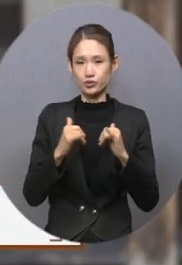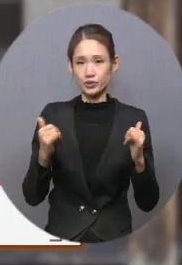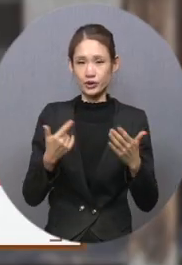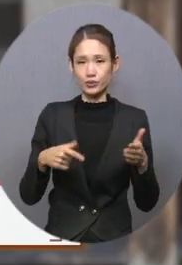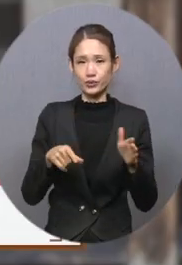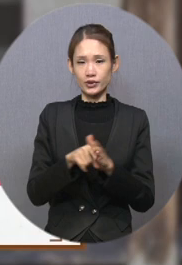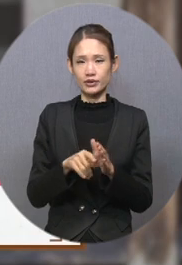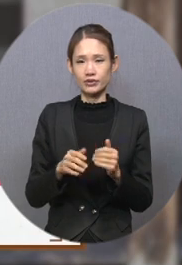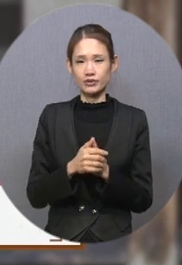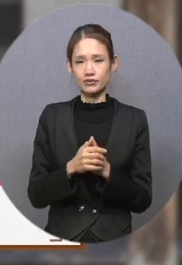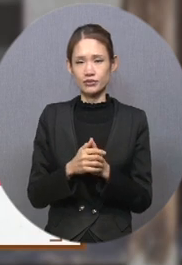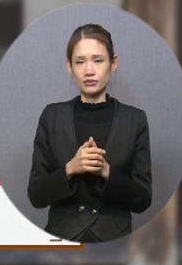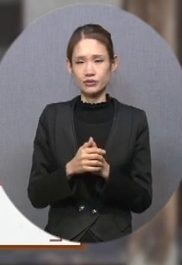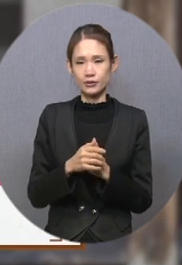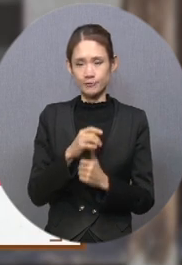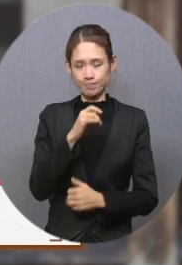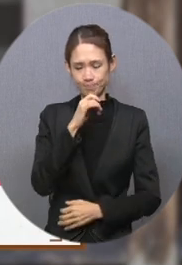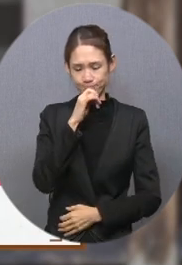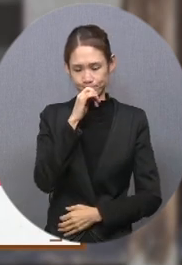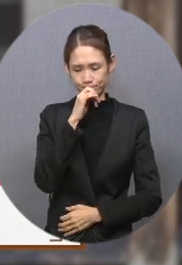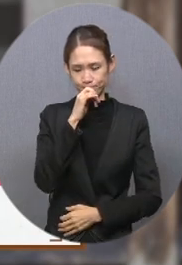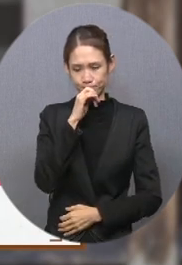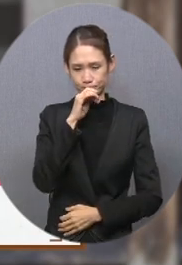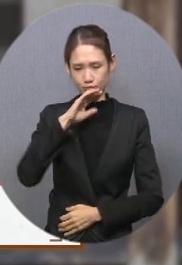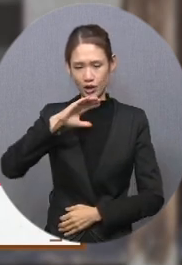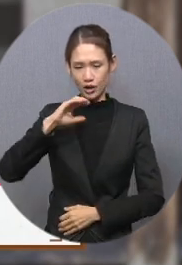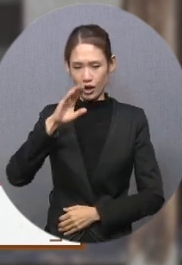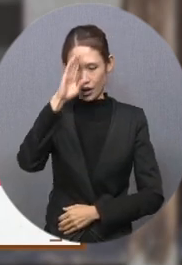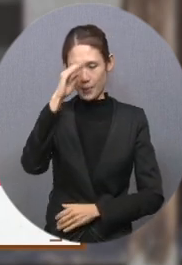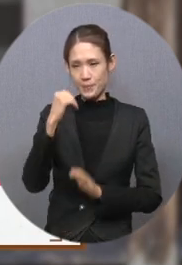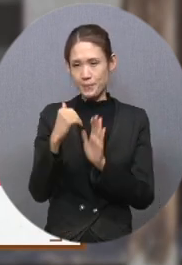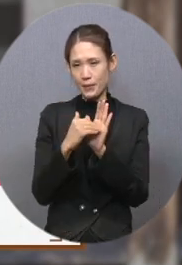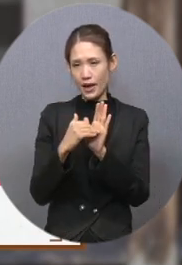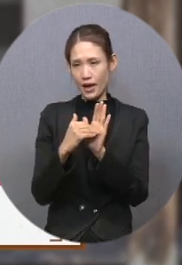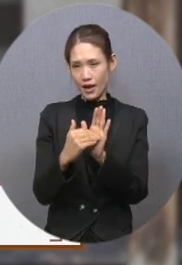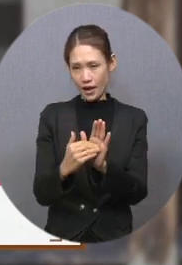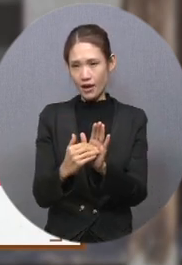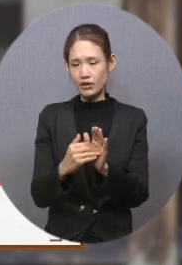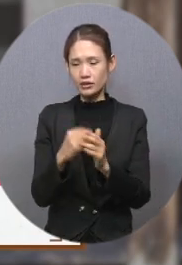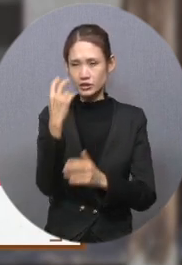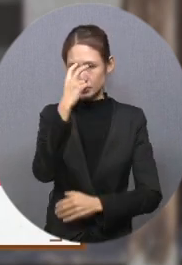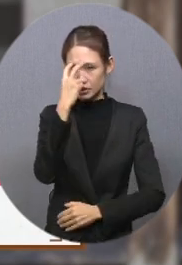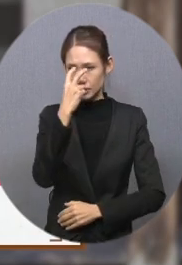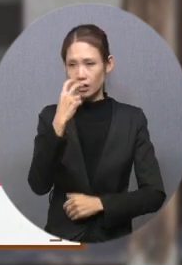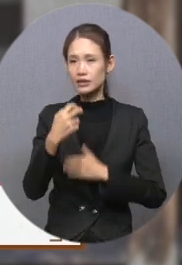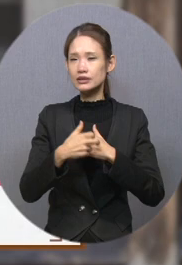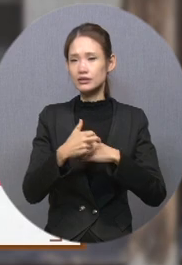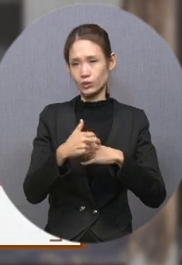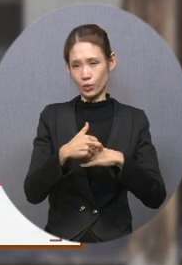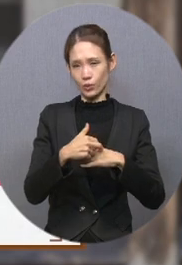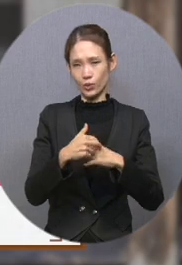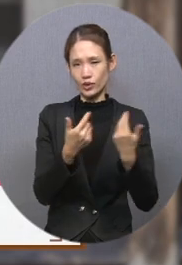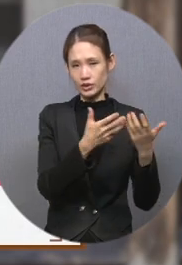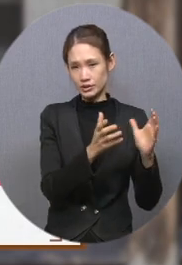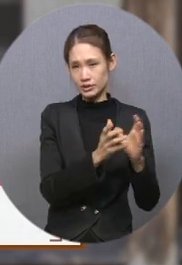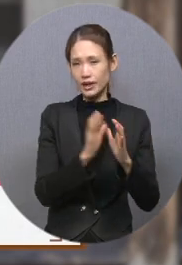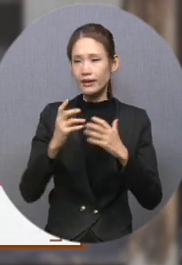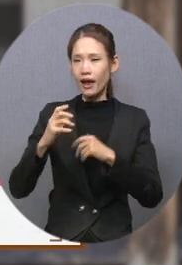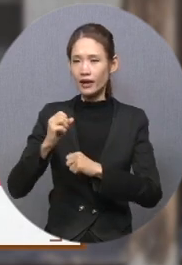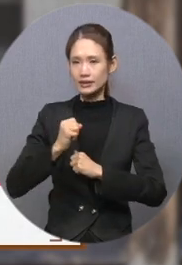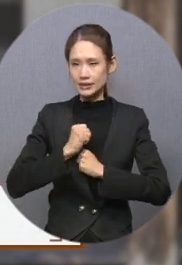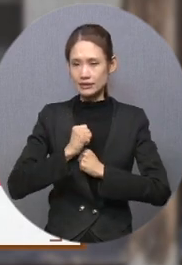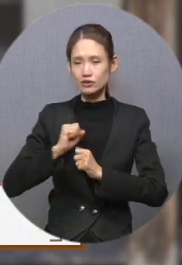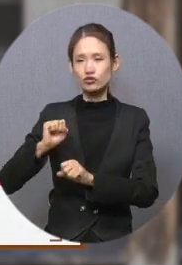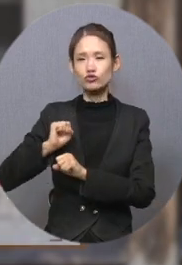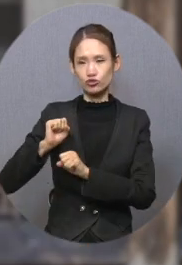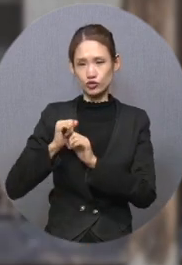위해 묵묵히 방역 현장을 지키는 의료진, 나라를 지키는 국군